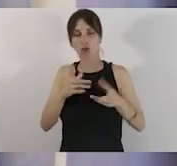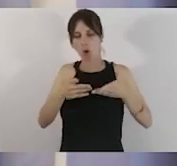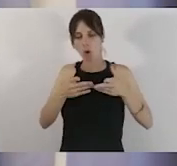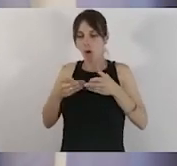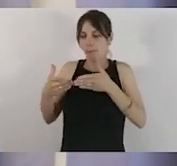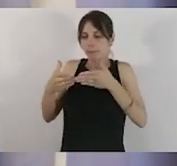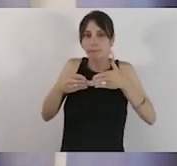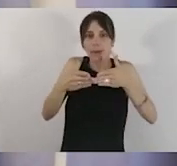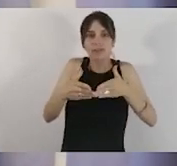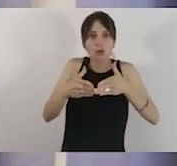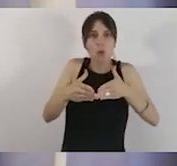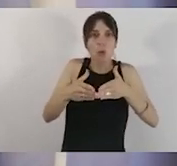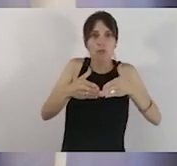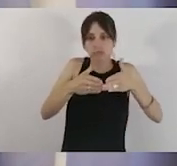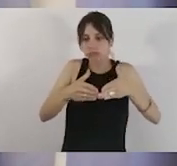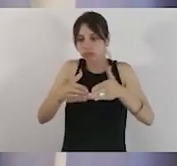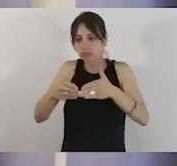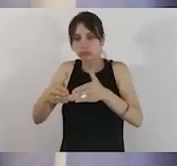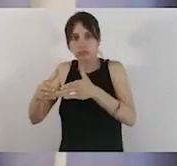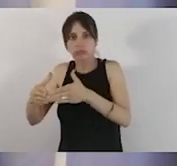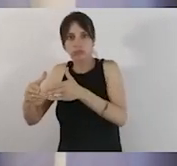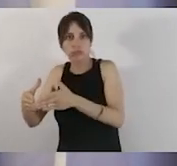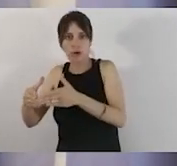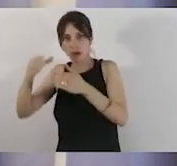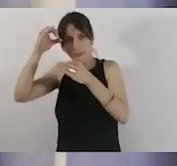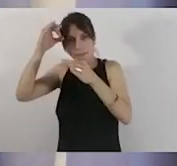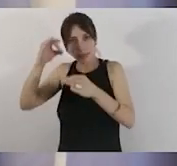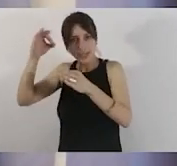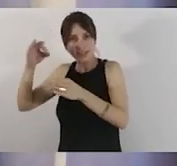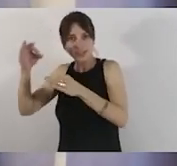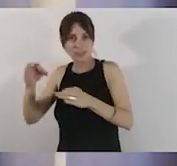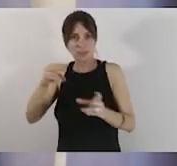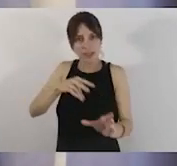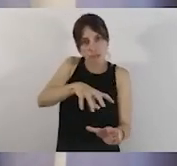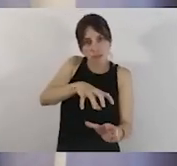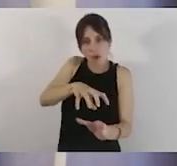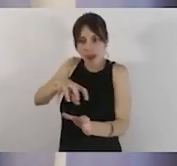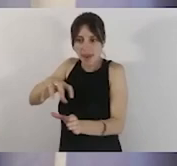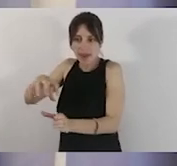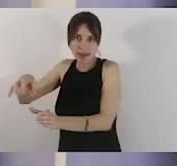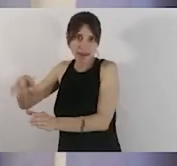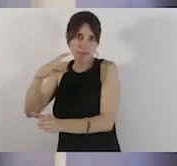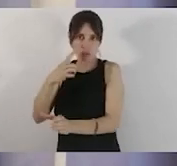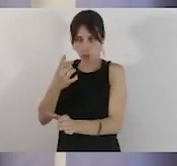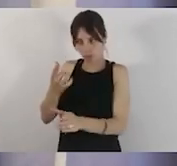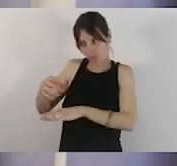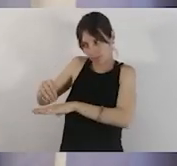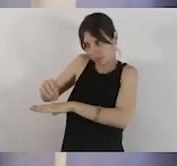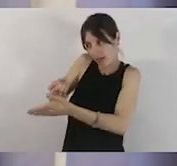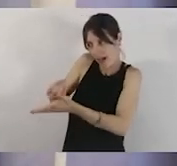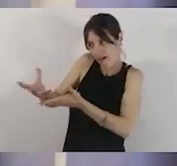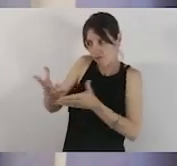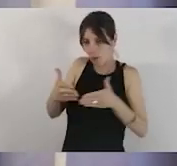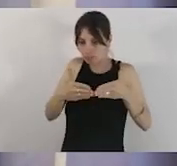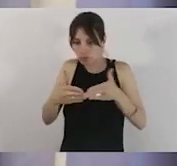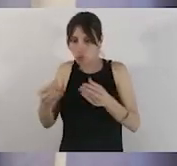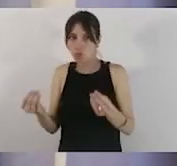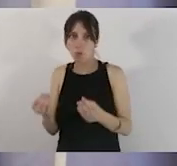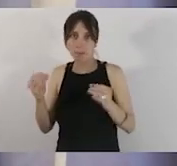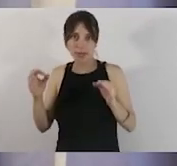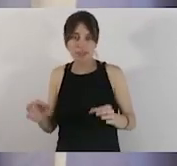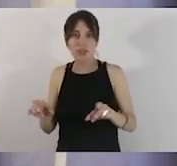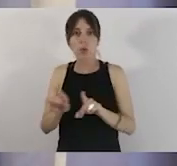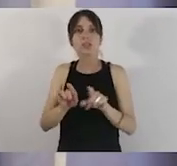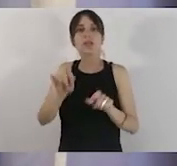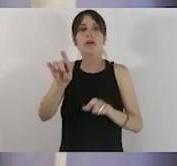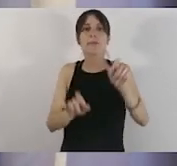indiquées avec des bouées d'information pour marquer la présence de la Posidonie, par exemple. On peut imaginer des patrouilles communes aussi du parc de